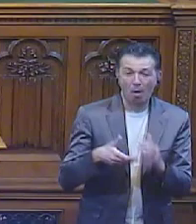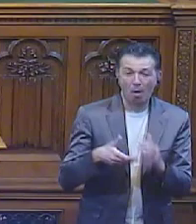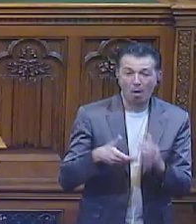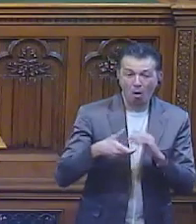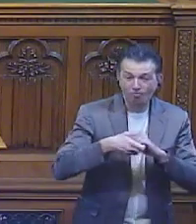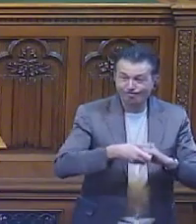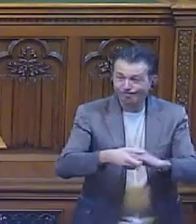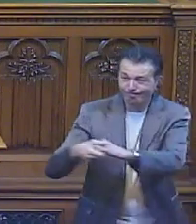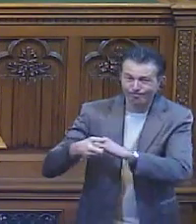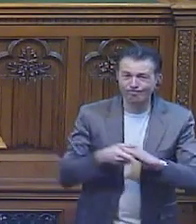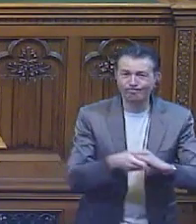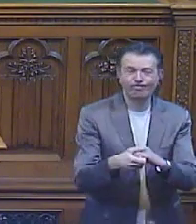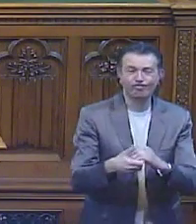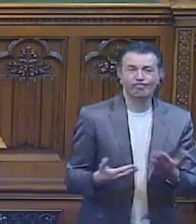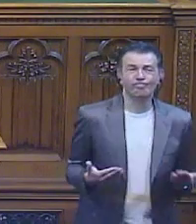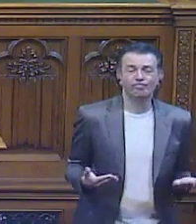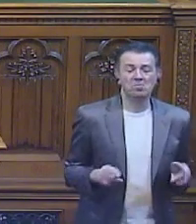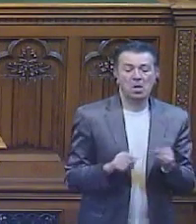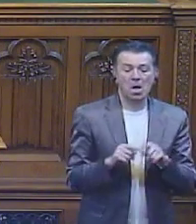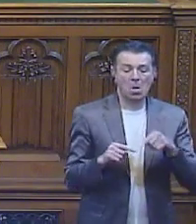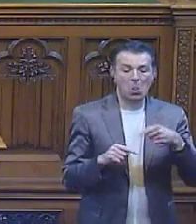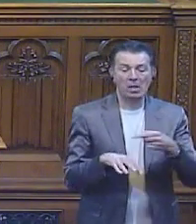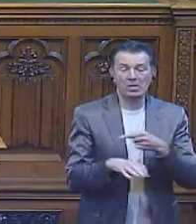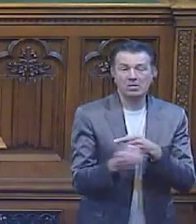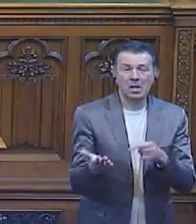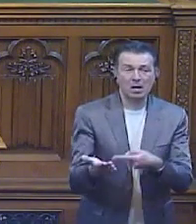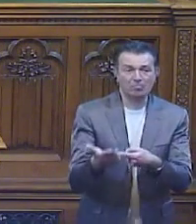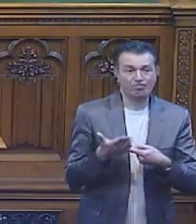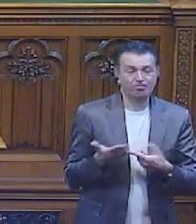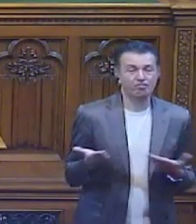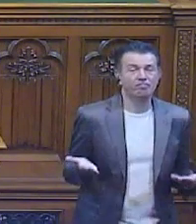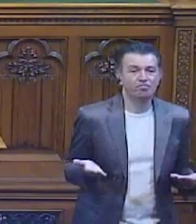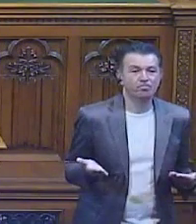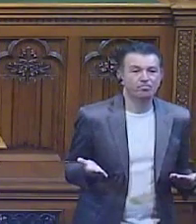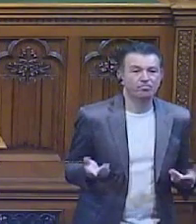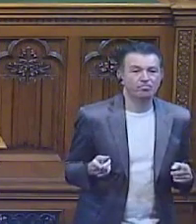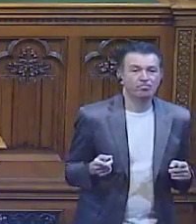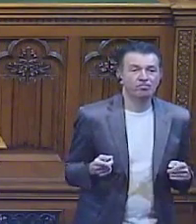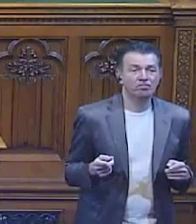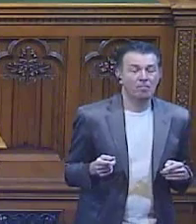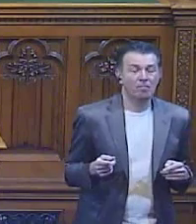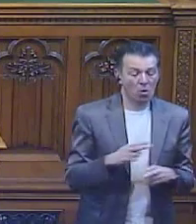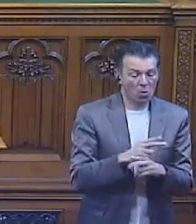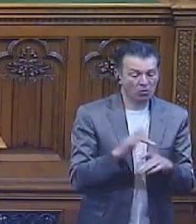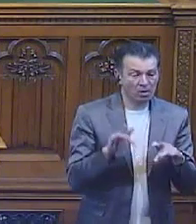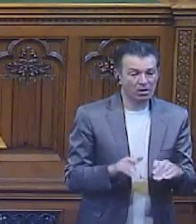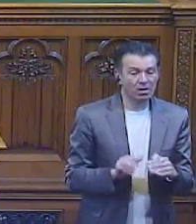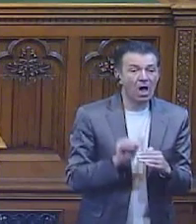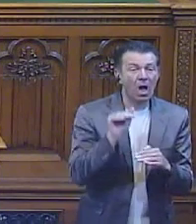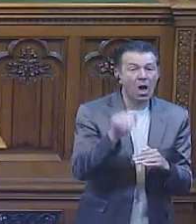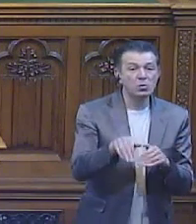wird. Und das wird sich auch in den nächsten Tagen zeigen. Wir haben einen Außenminister,